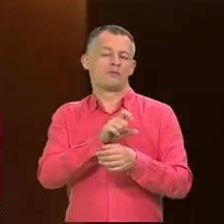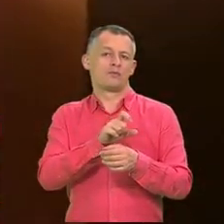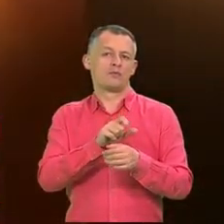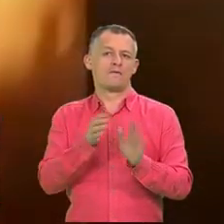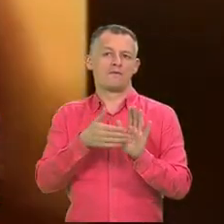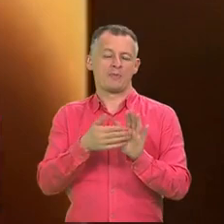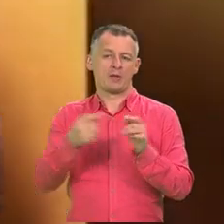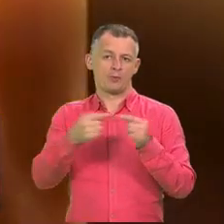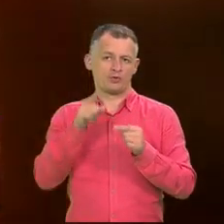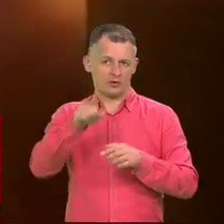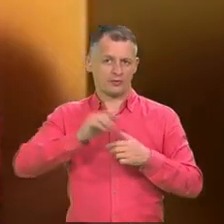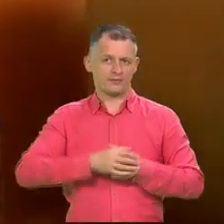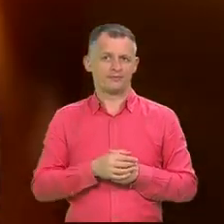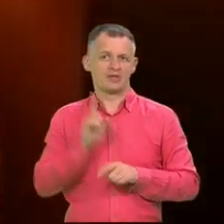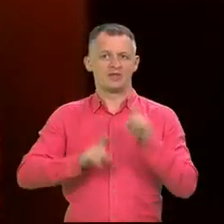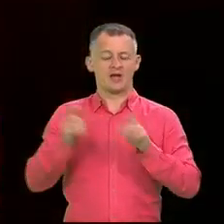justiție,